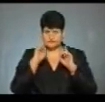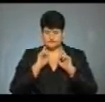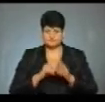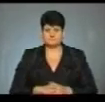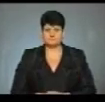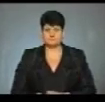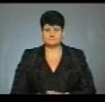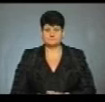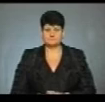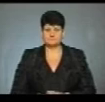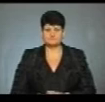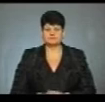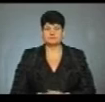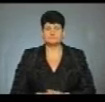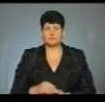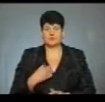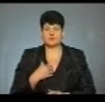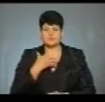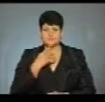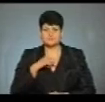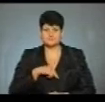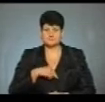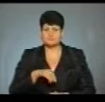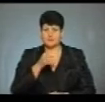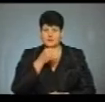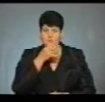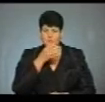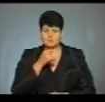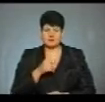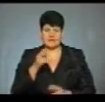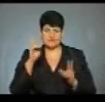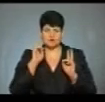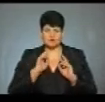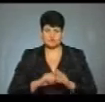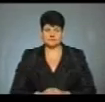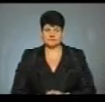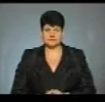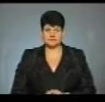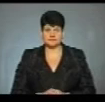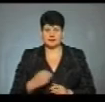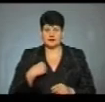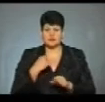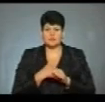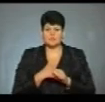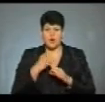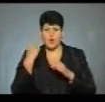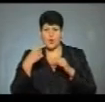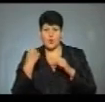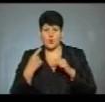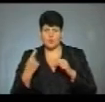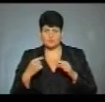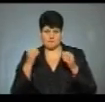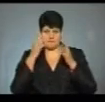Ганджа. Гарні настрій. Мені подобається зачіска. Я роблю локони пишні